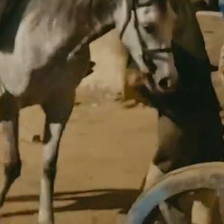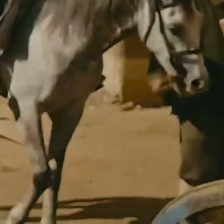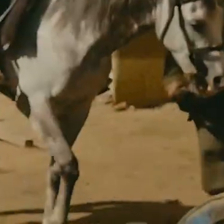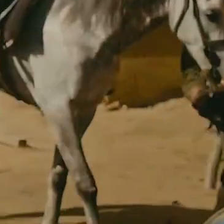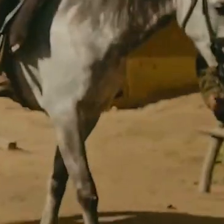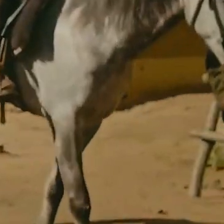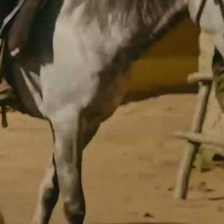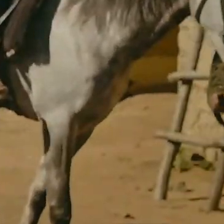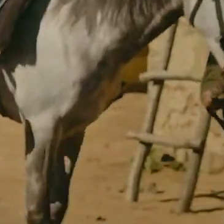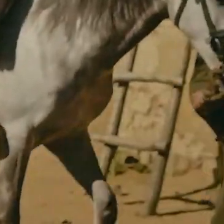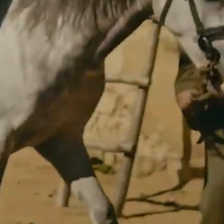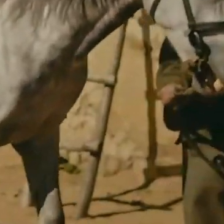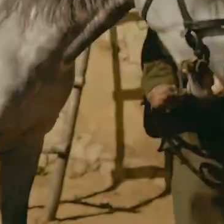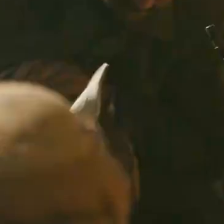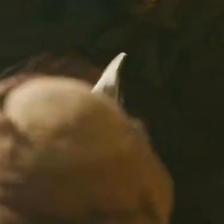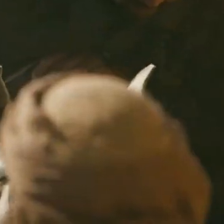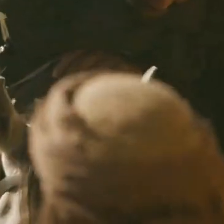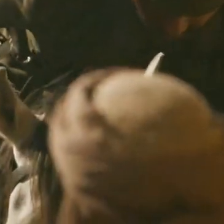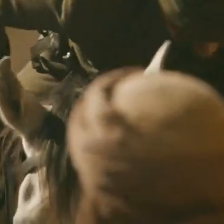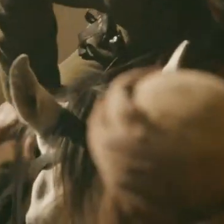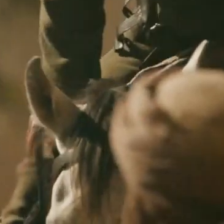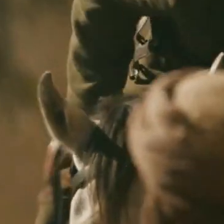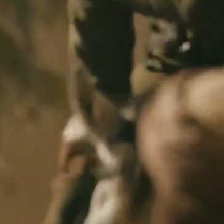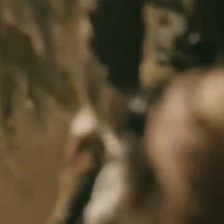Hasan da topallayarak yürüyen bir askerin kolunda.